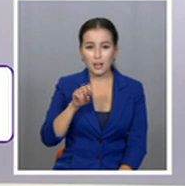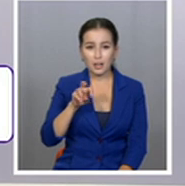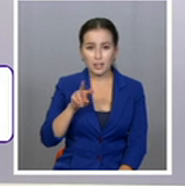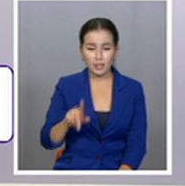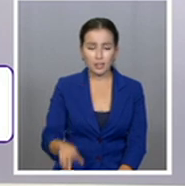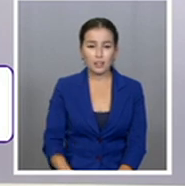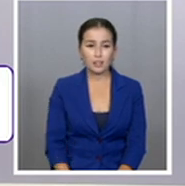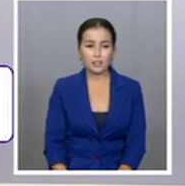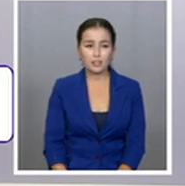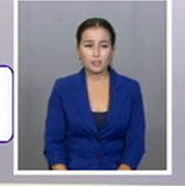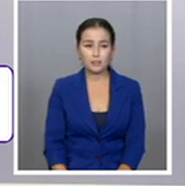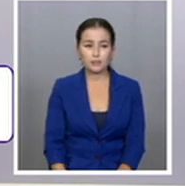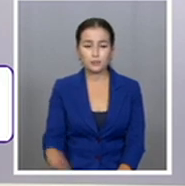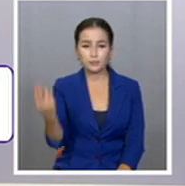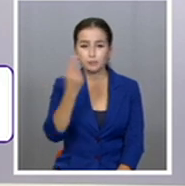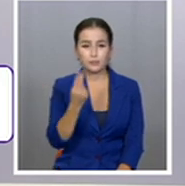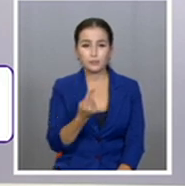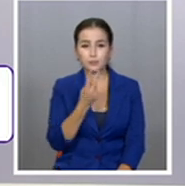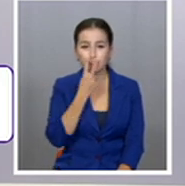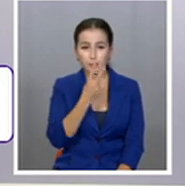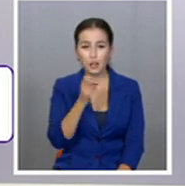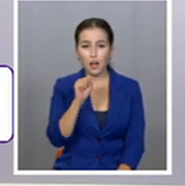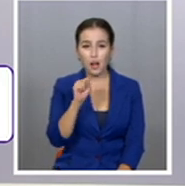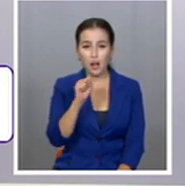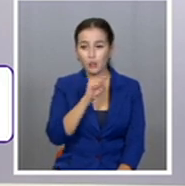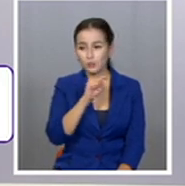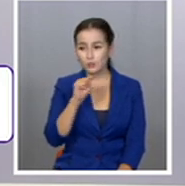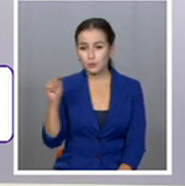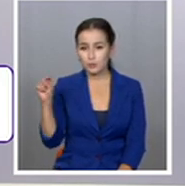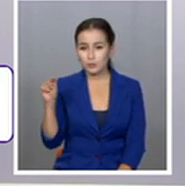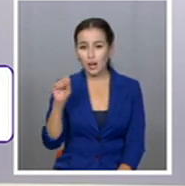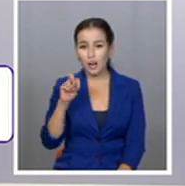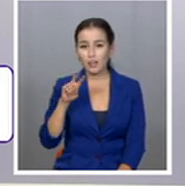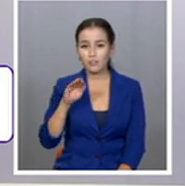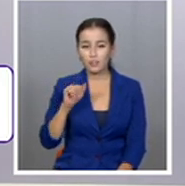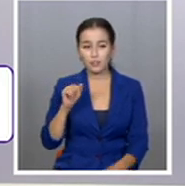параллель. Суретте А түзуі альфа жазықтығына